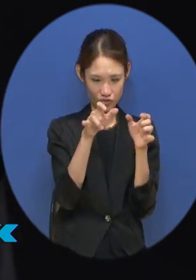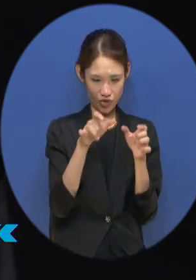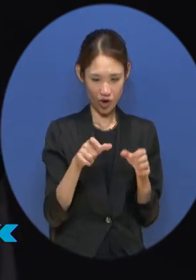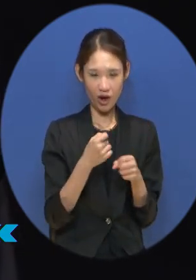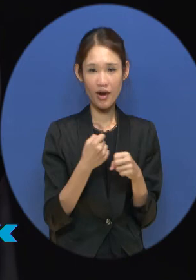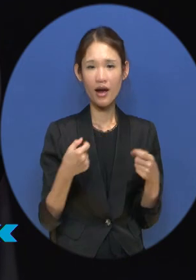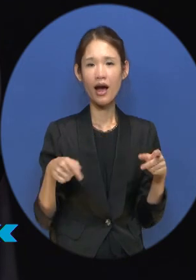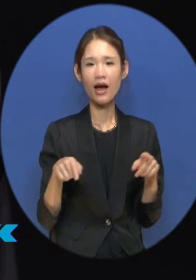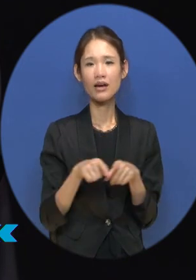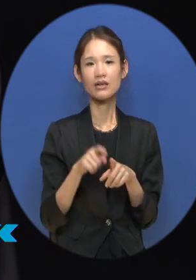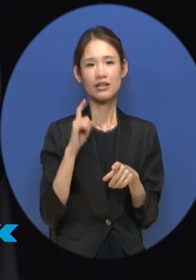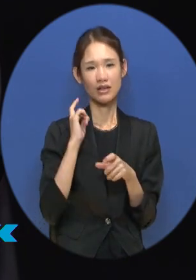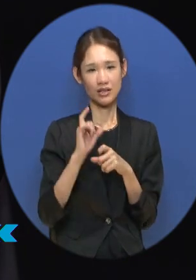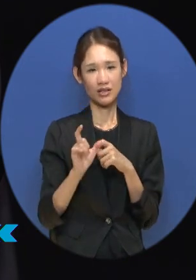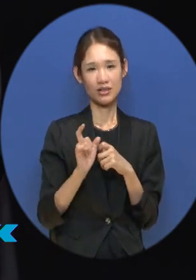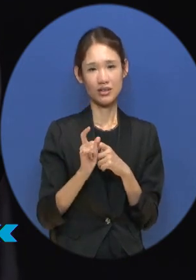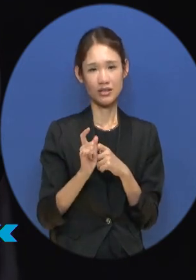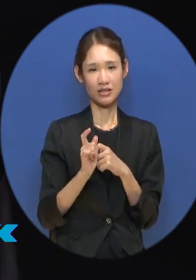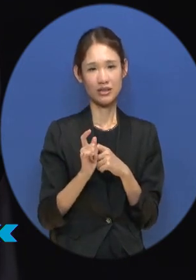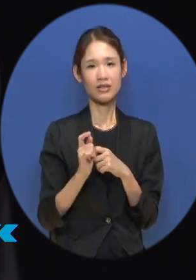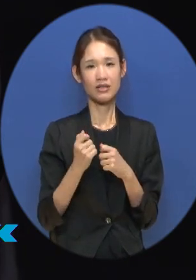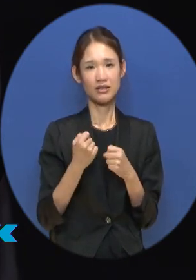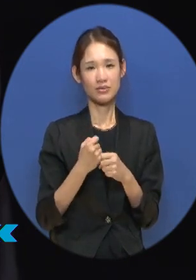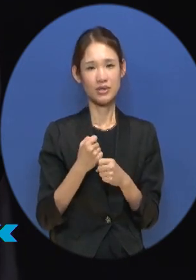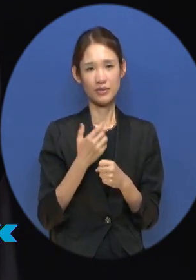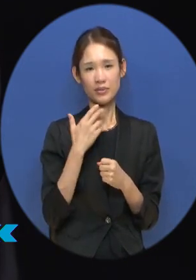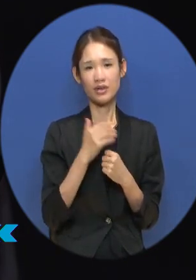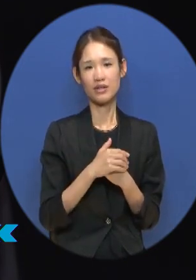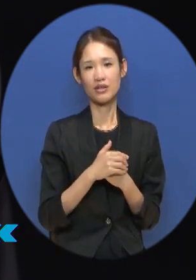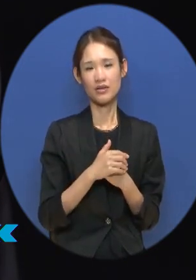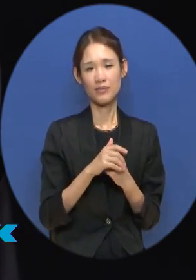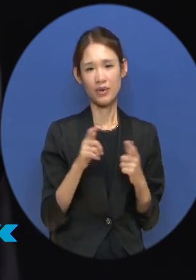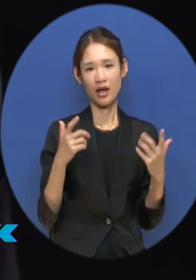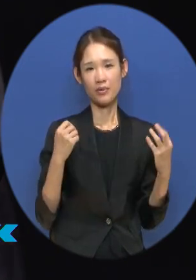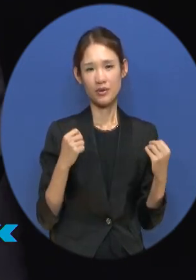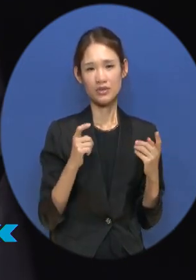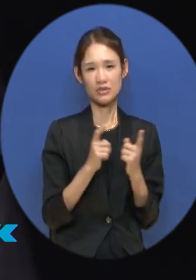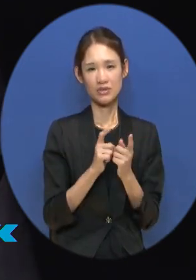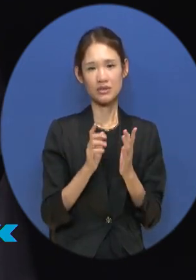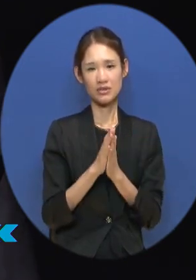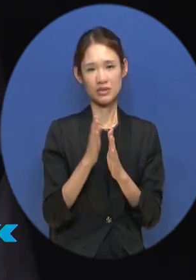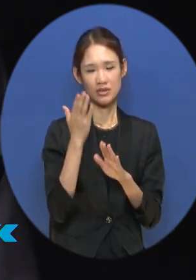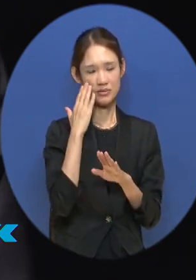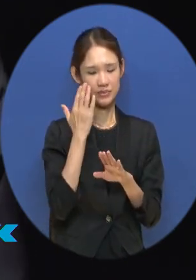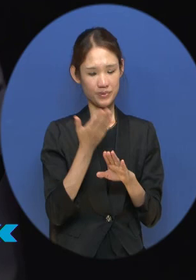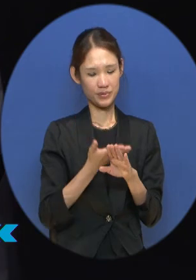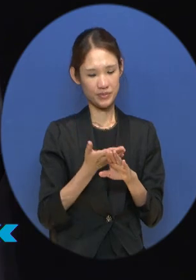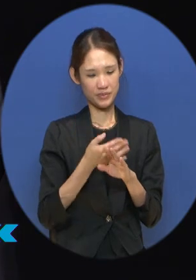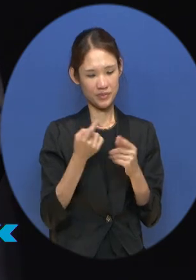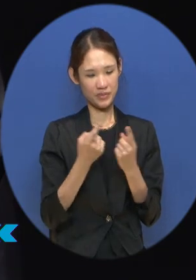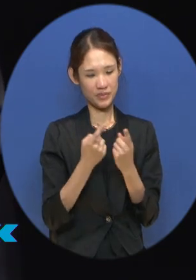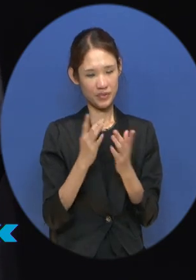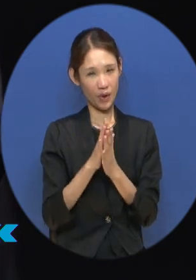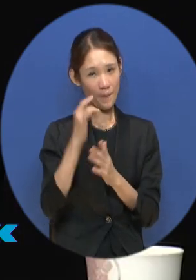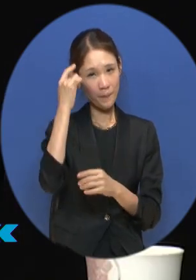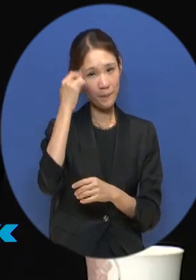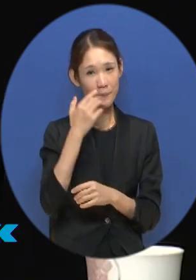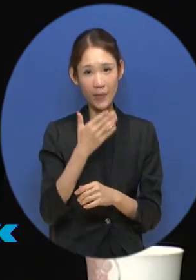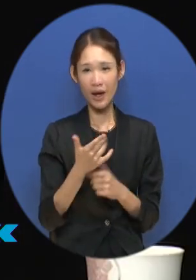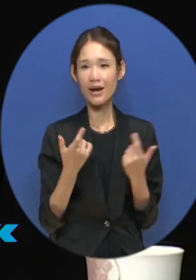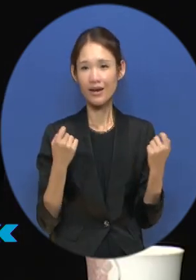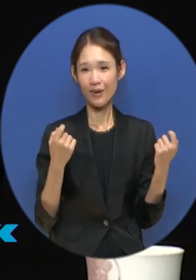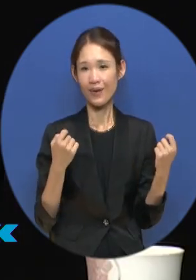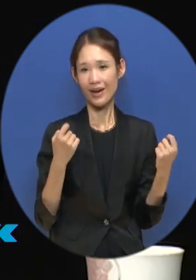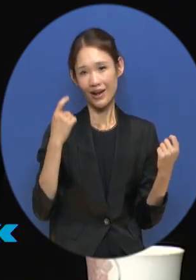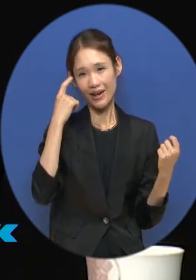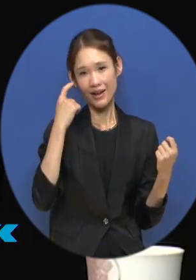네. 아주 타이트한 그런 매뉴얼이 되고 또 많은 시민들이 그걸 좀 그 직접 피부로 느낄 수 있지 않을까 네. 그런 생각이